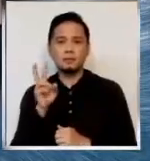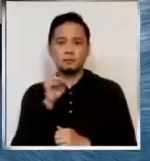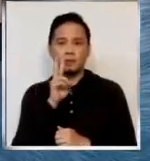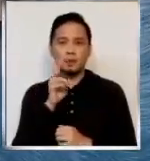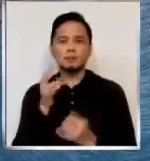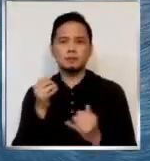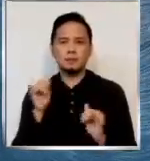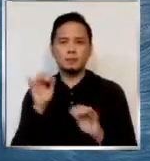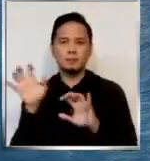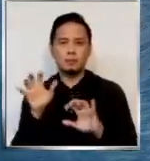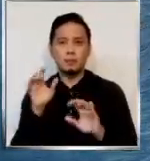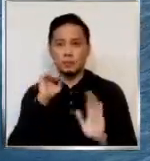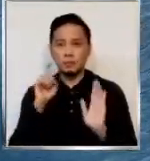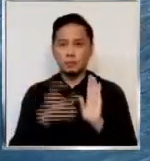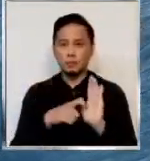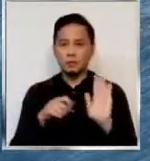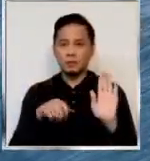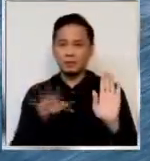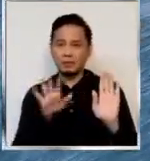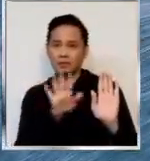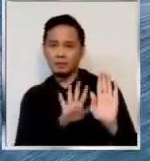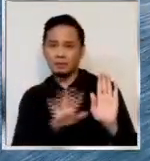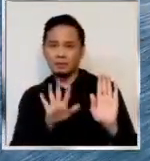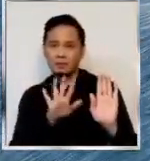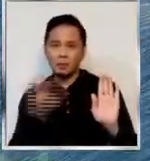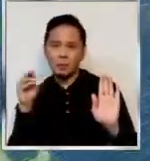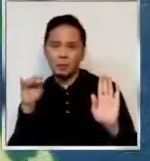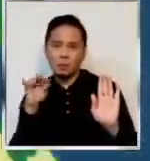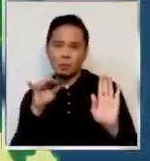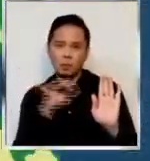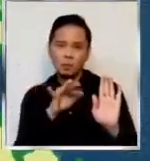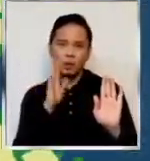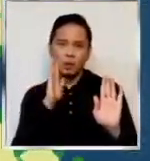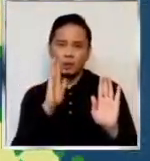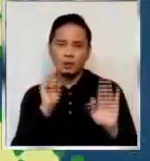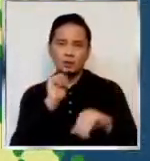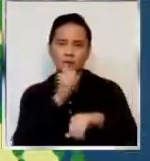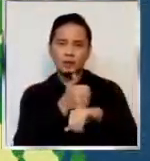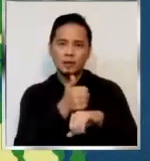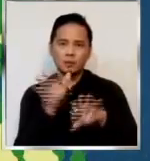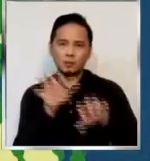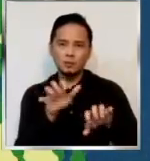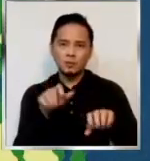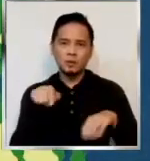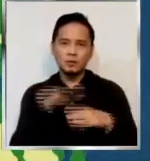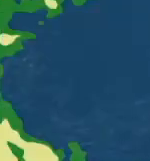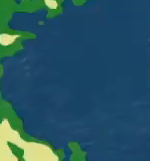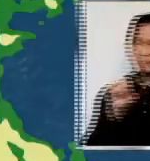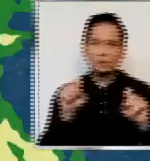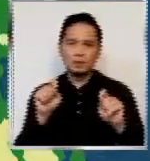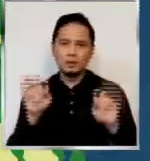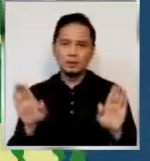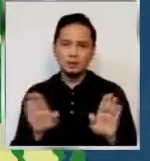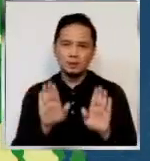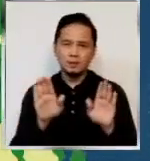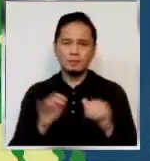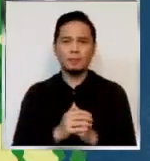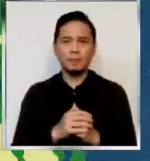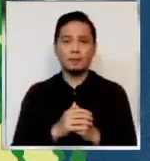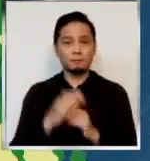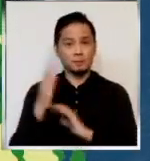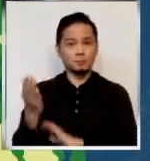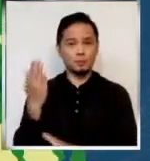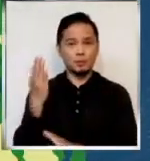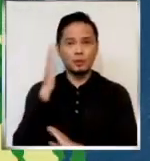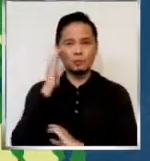umiikot na hangin na yan na posible pong mabuo ngayong weekend. Sa datos ng Metro Weather, umaga pa lamang, may malalakas na ulan na, yung kulay pink